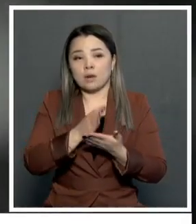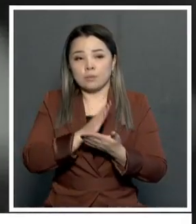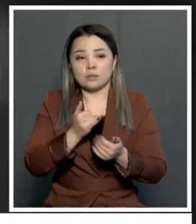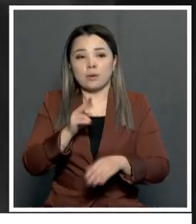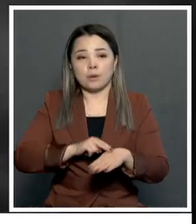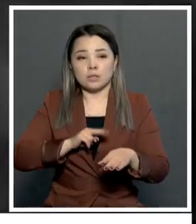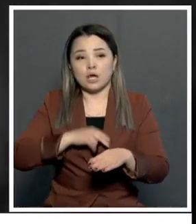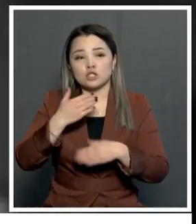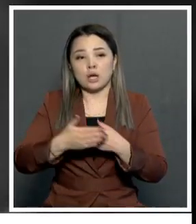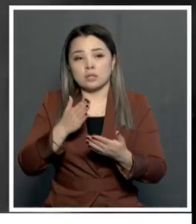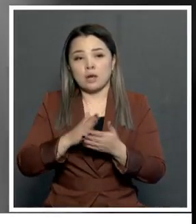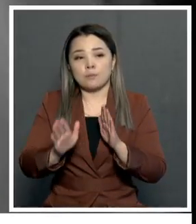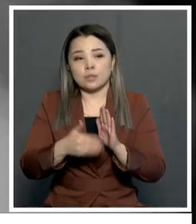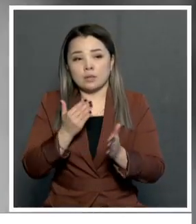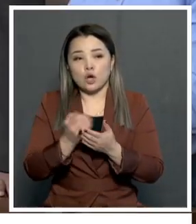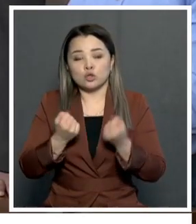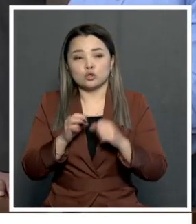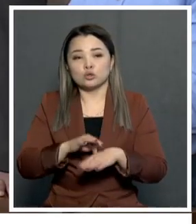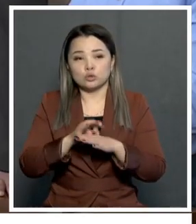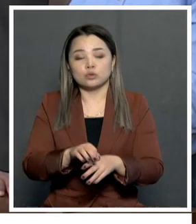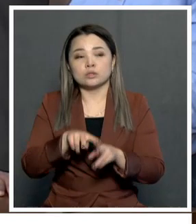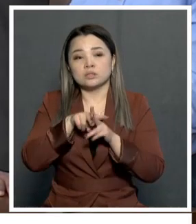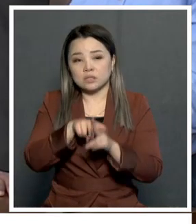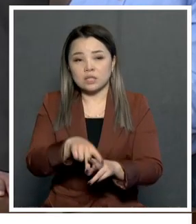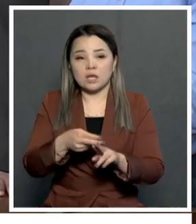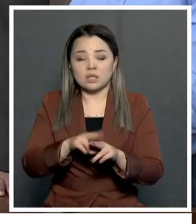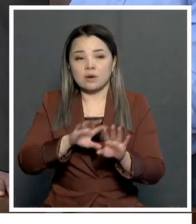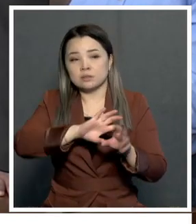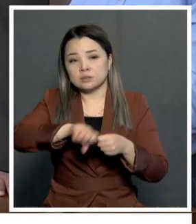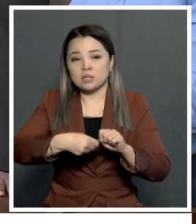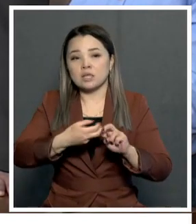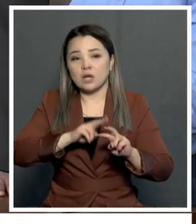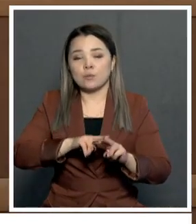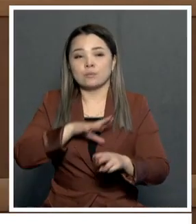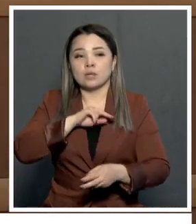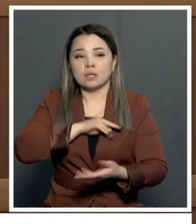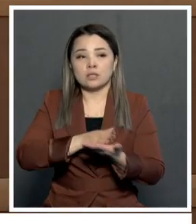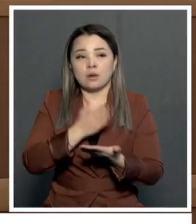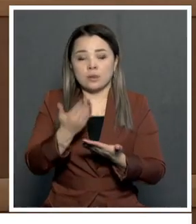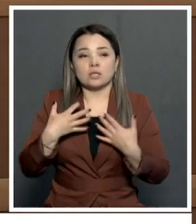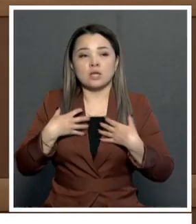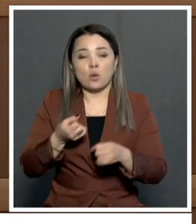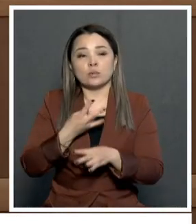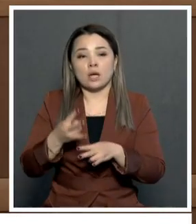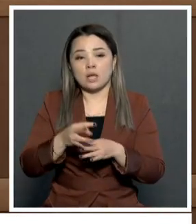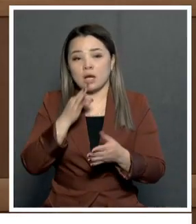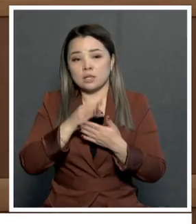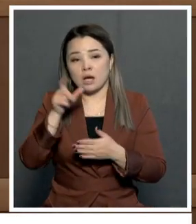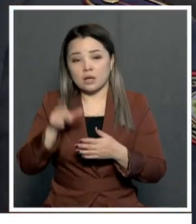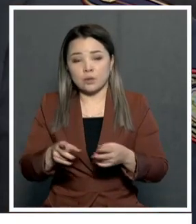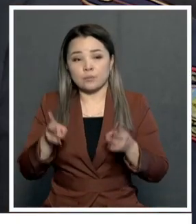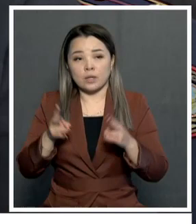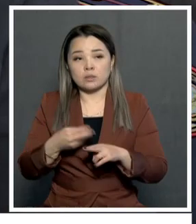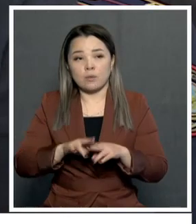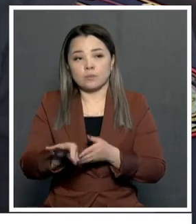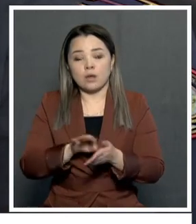сақшылар жақын маңдағы әріптестерін шақырып, жүргізушіге күш көрсетіп, қызметтік лауазымын асыра пайдаланған. Денсаулығына ауыр зиян келген жәбірленуші сол